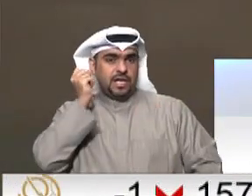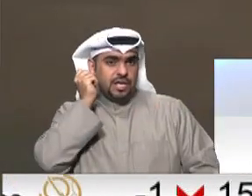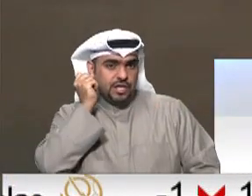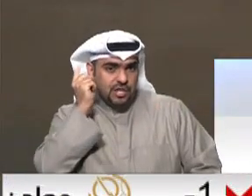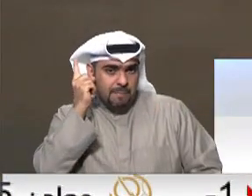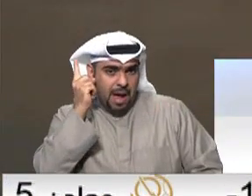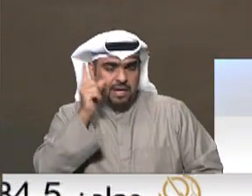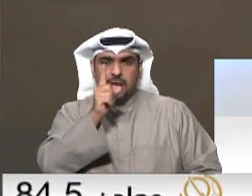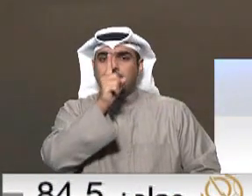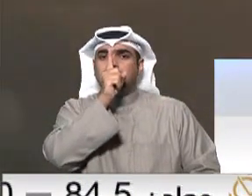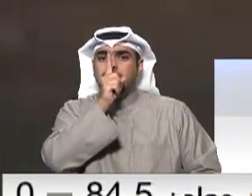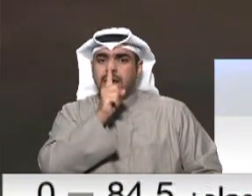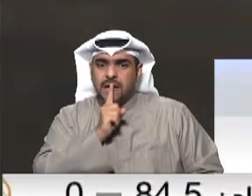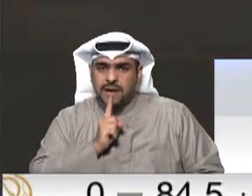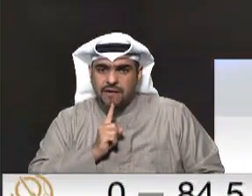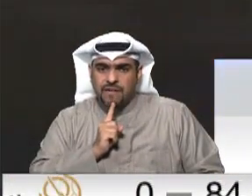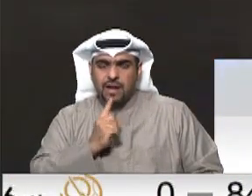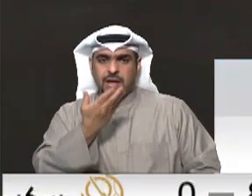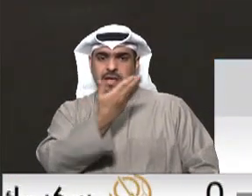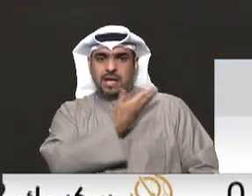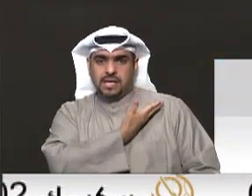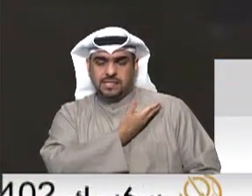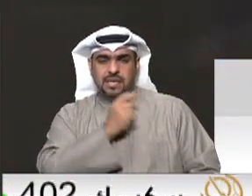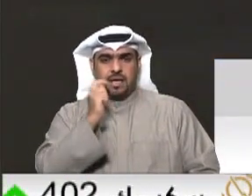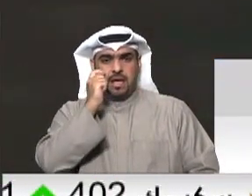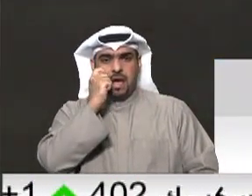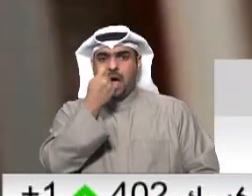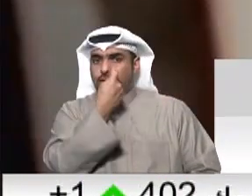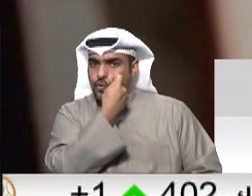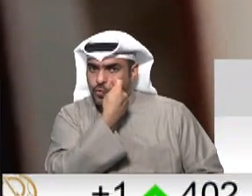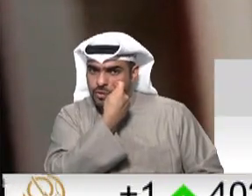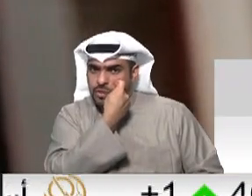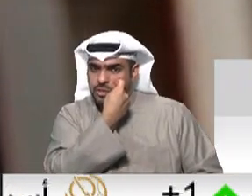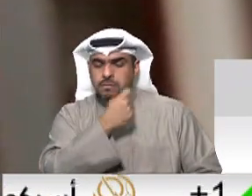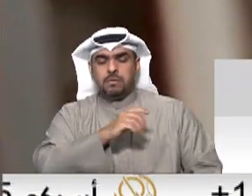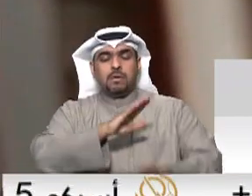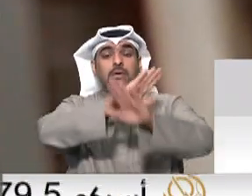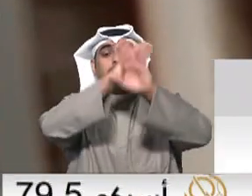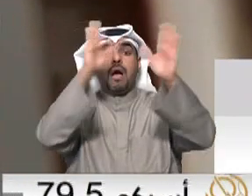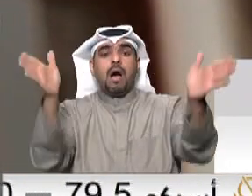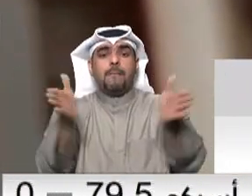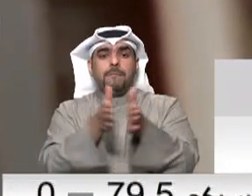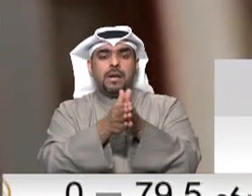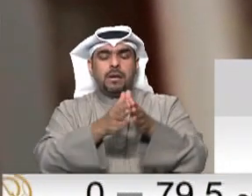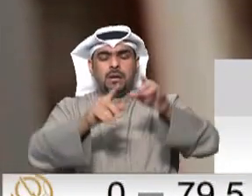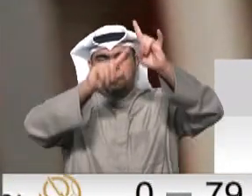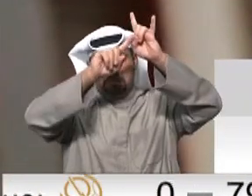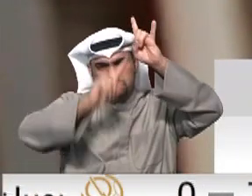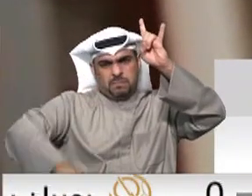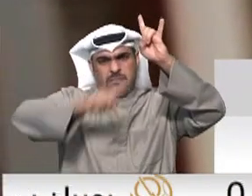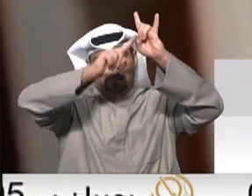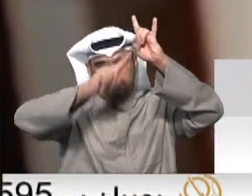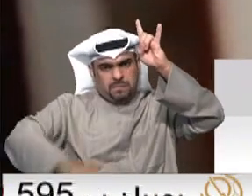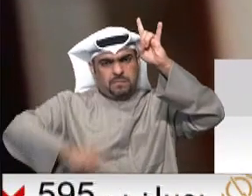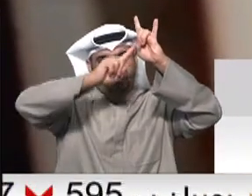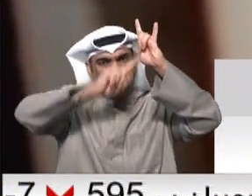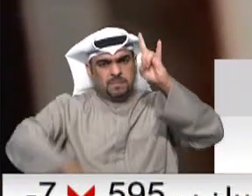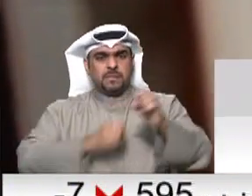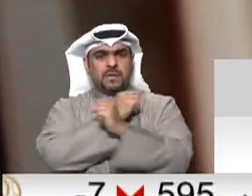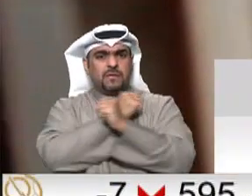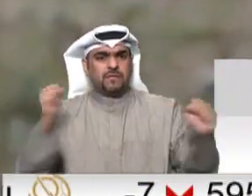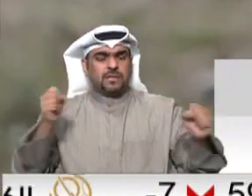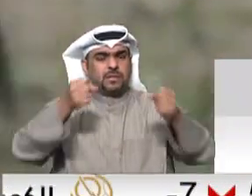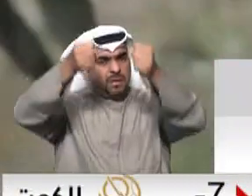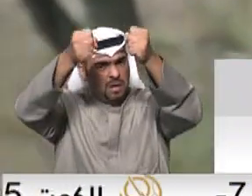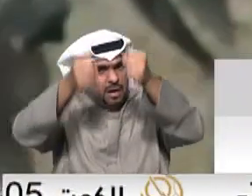جنوبا والمغازي، جولات من القصف العنيف تشهدها هذه المدن، أحزمة نارية ينفذها